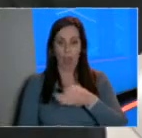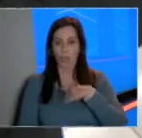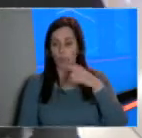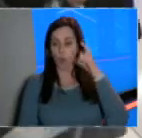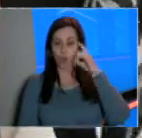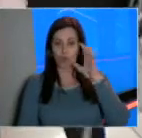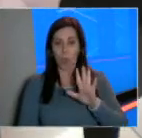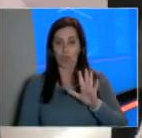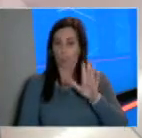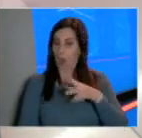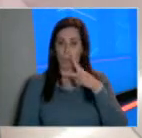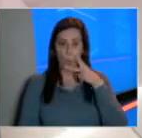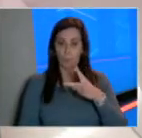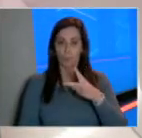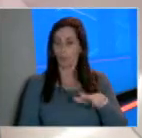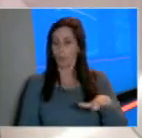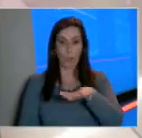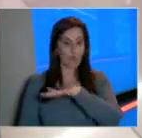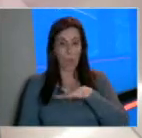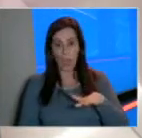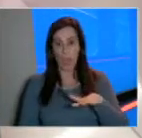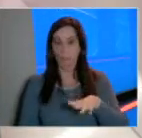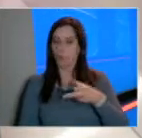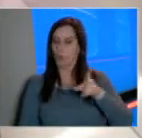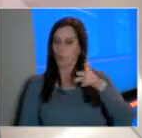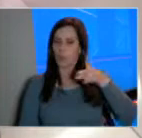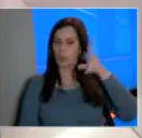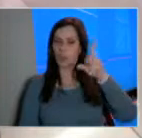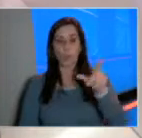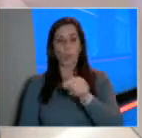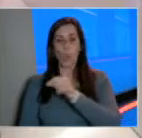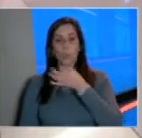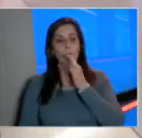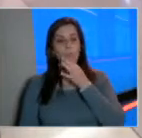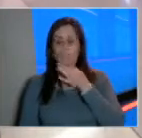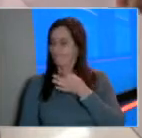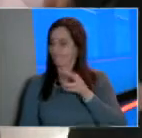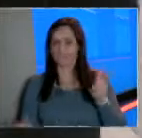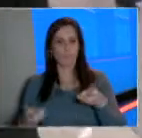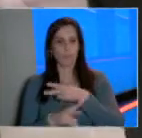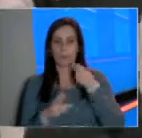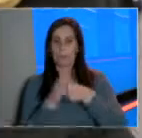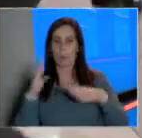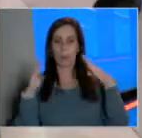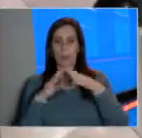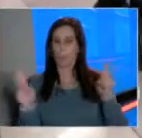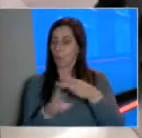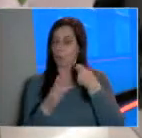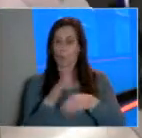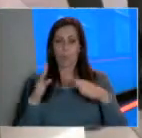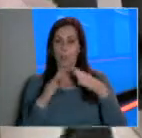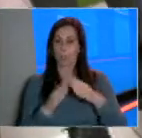חושבת וגם רואים שבשטח יותר ויותר זוגות צעירים לא מסוגלים לקנות בית, לא מסוגלים לקנות